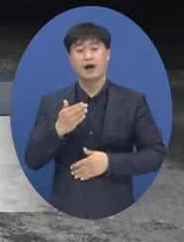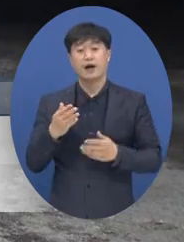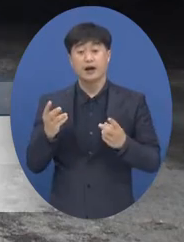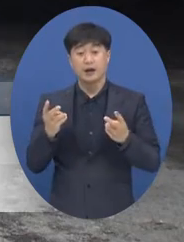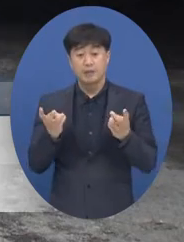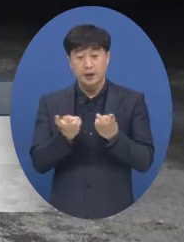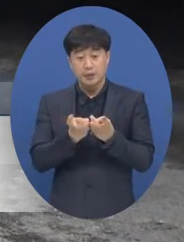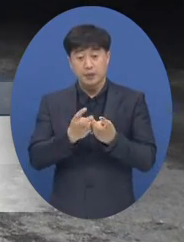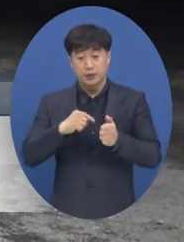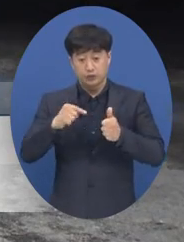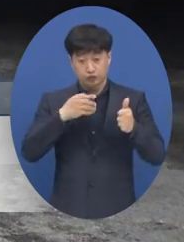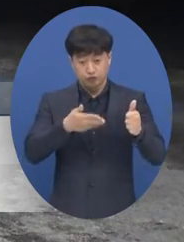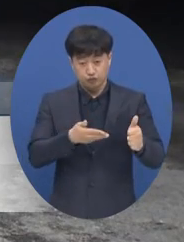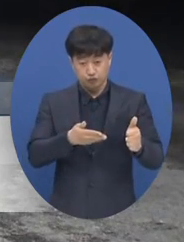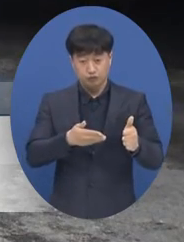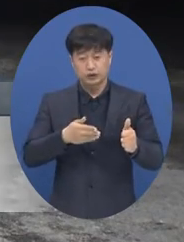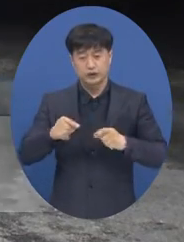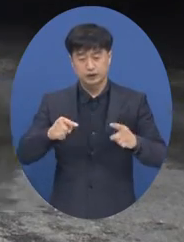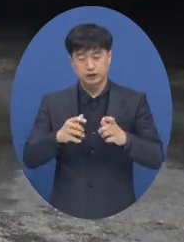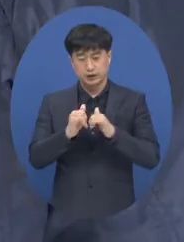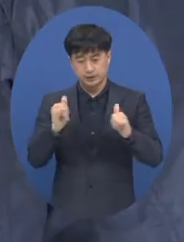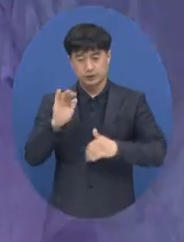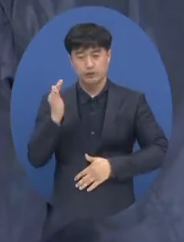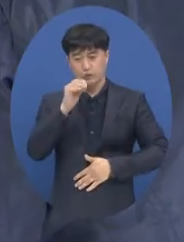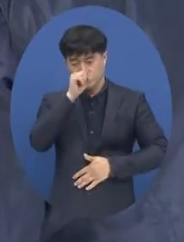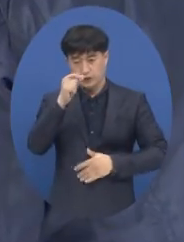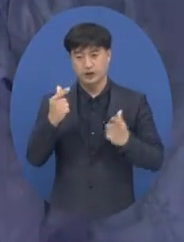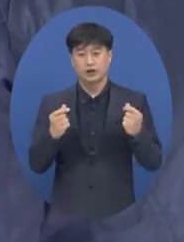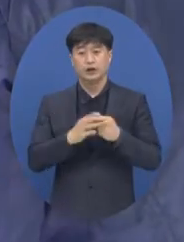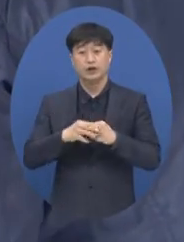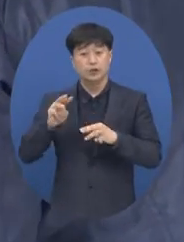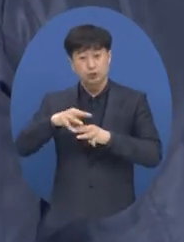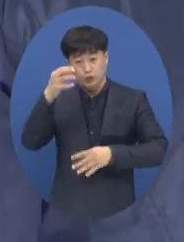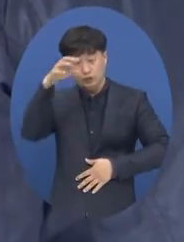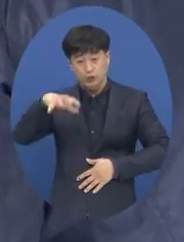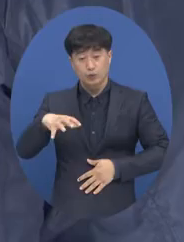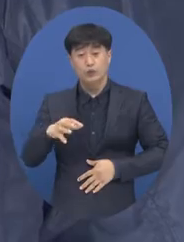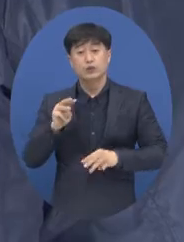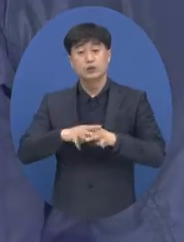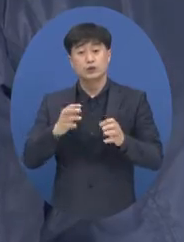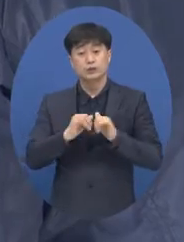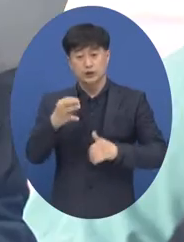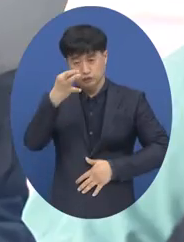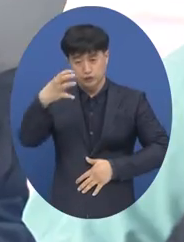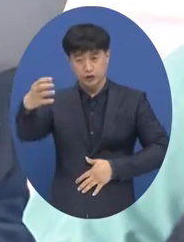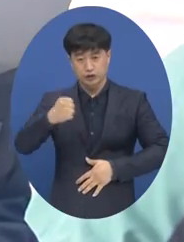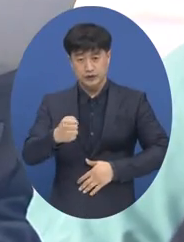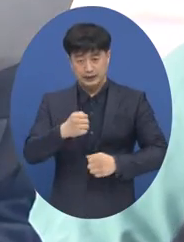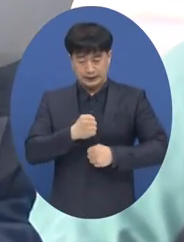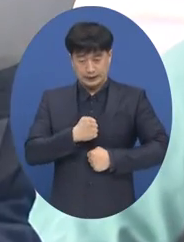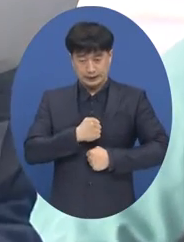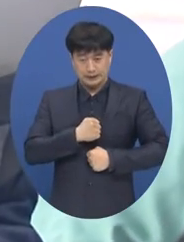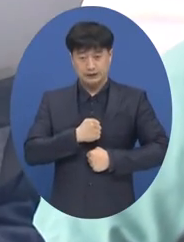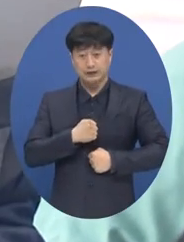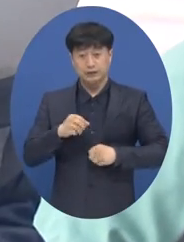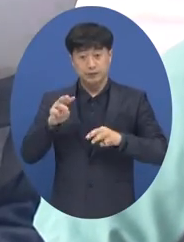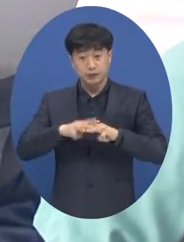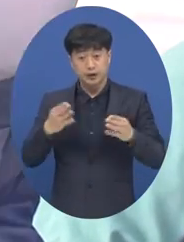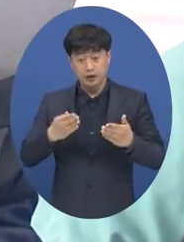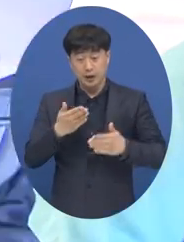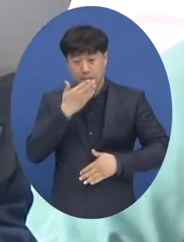사용법을 알려주실 수 있는 지도자가 되셨으면 좋겠습니다. 경기도 농업기술원은 농업인의 기술력을 바탕으로 안전한